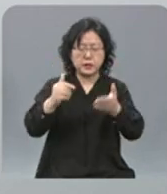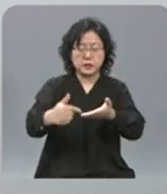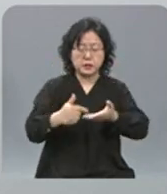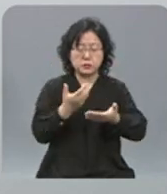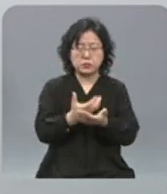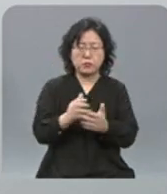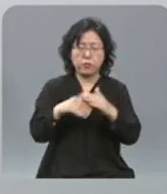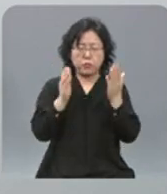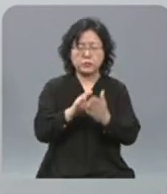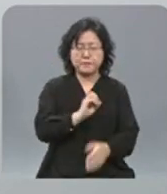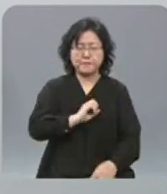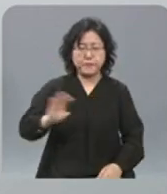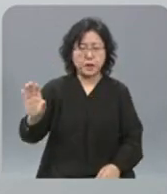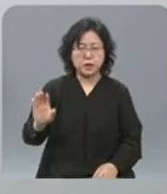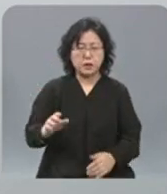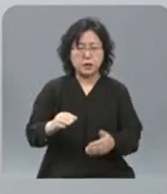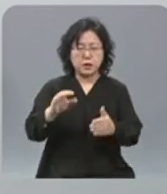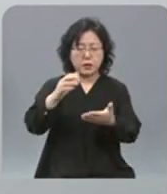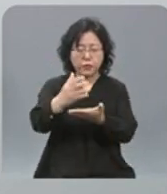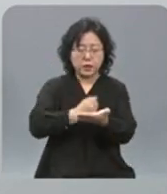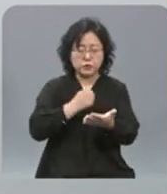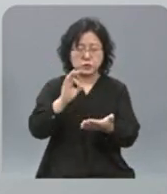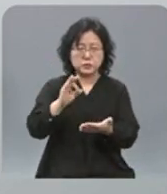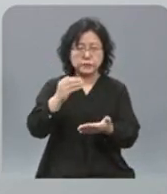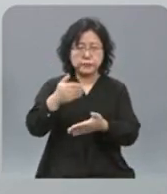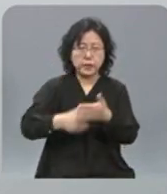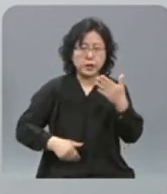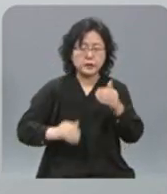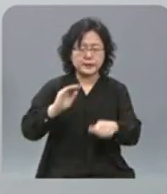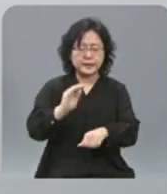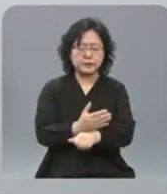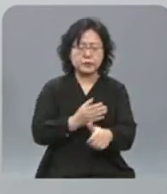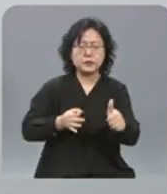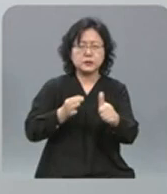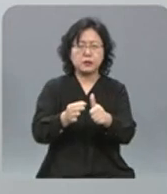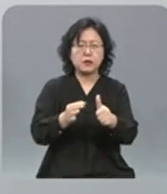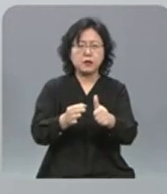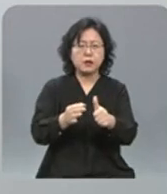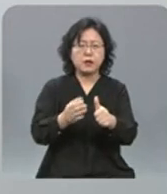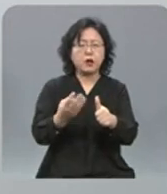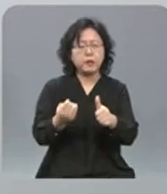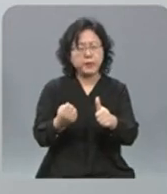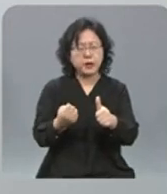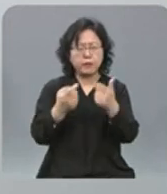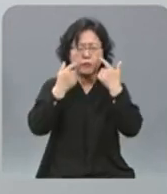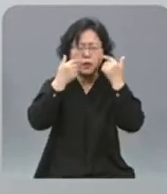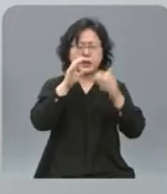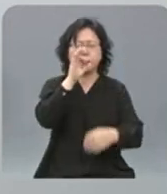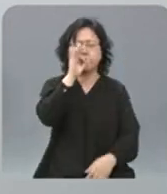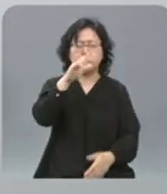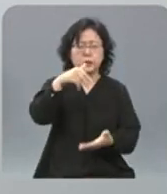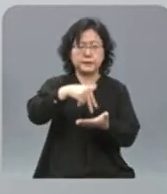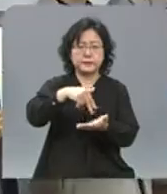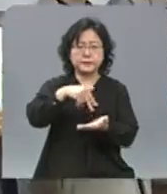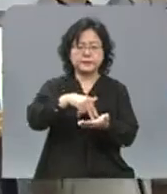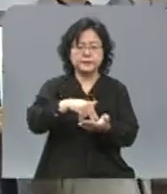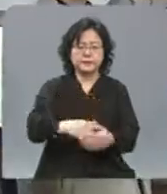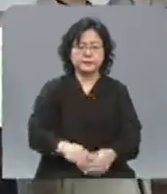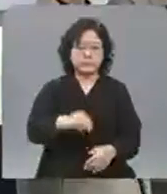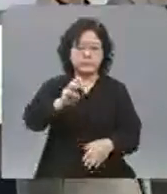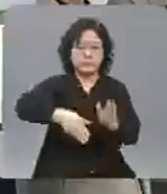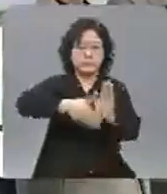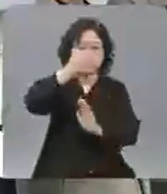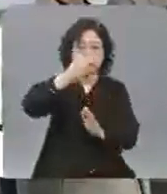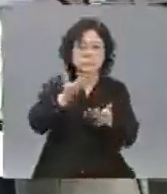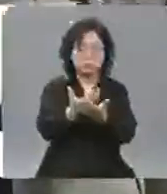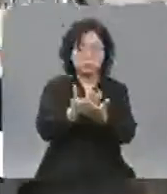서류를 모두 폐기해 환수 금액을 제외하고 부정 지급된 보조금이 더 있는지 확인할 수 없었다는 겁니다.